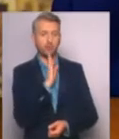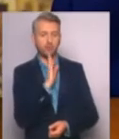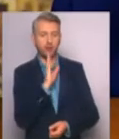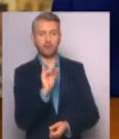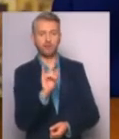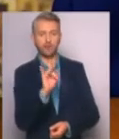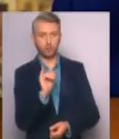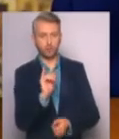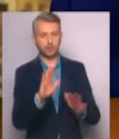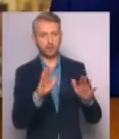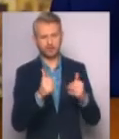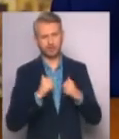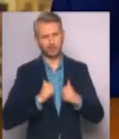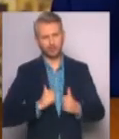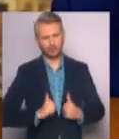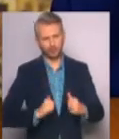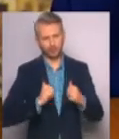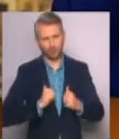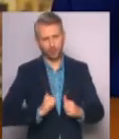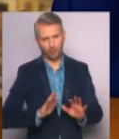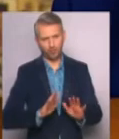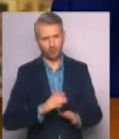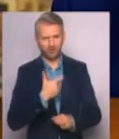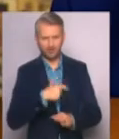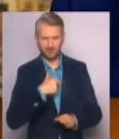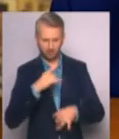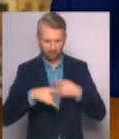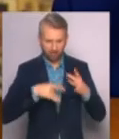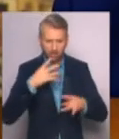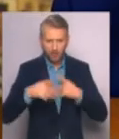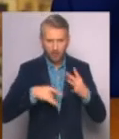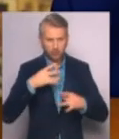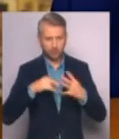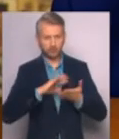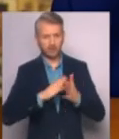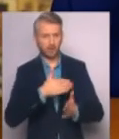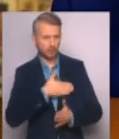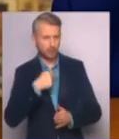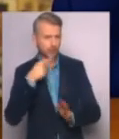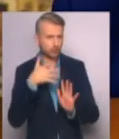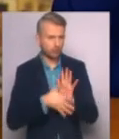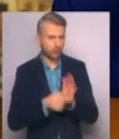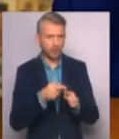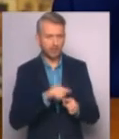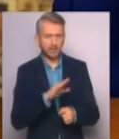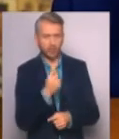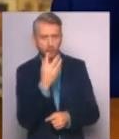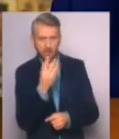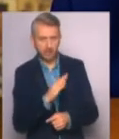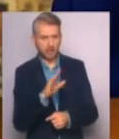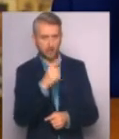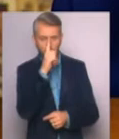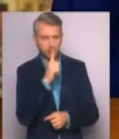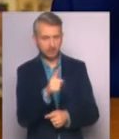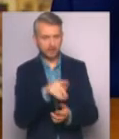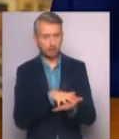закликати до спокою, тому що себе так накручувати, я розумію, стан душі, я розумію, що це не один день, не один місяць потрачений